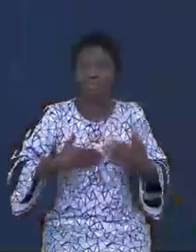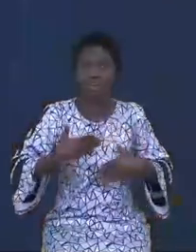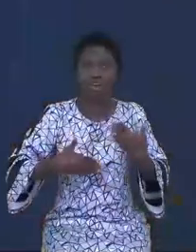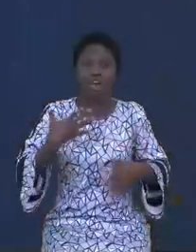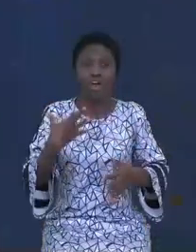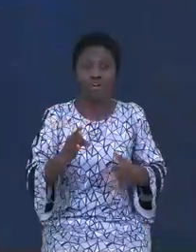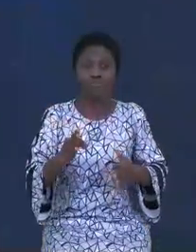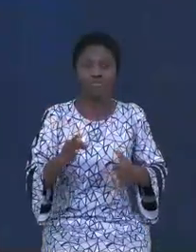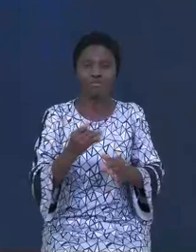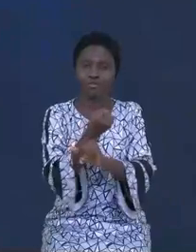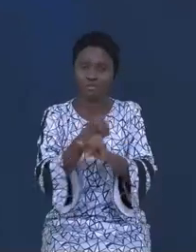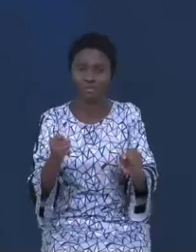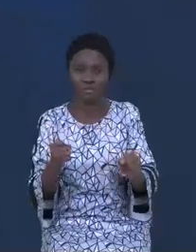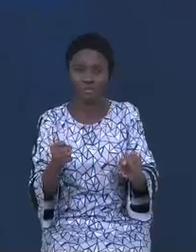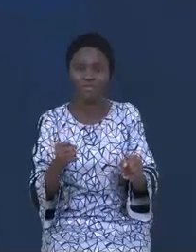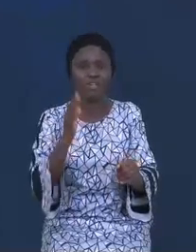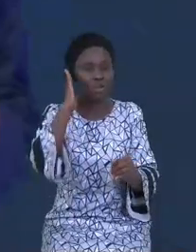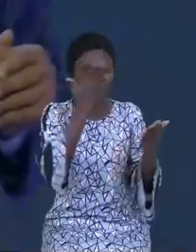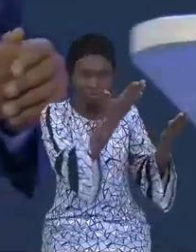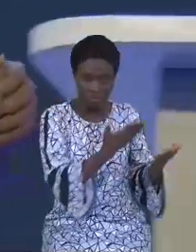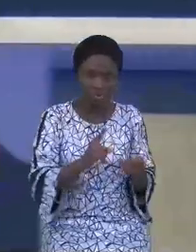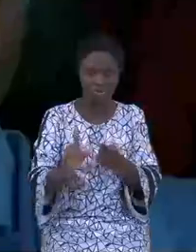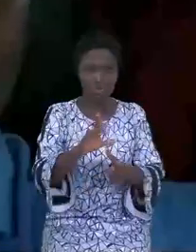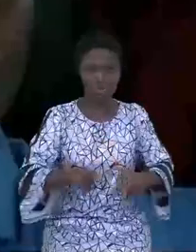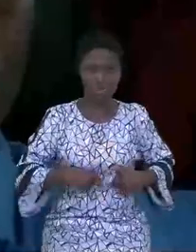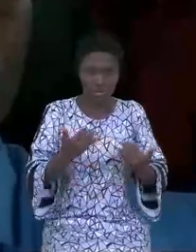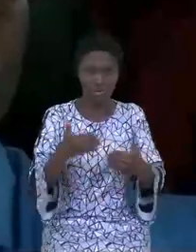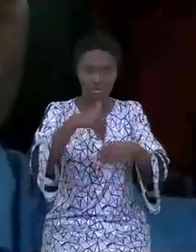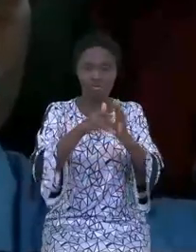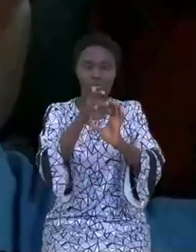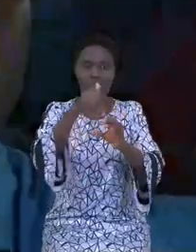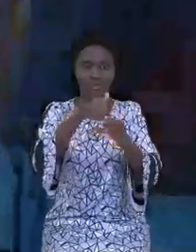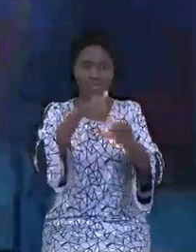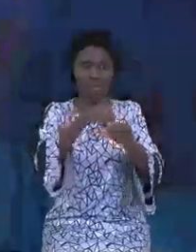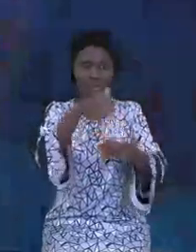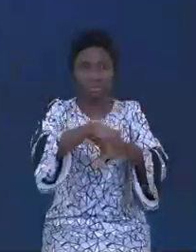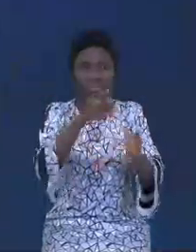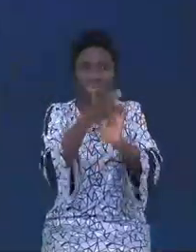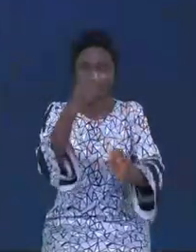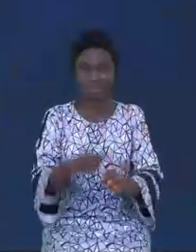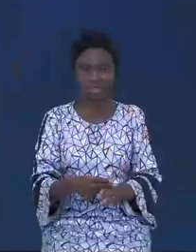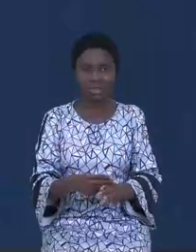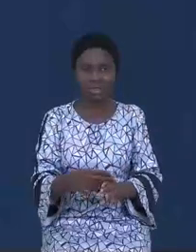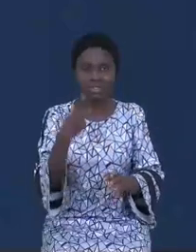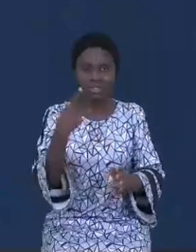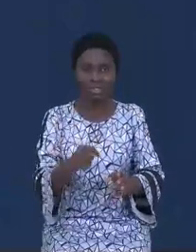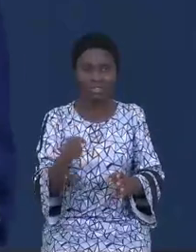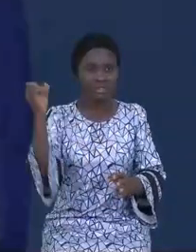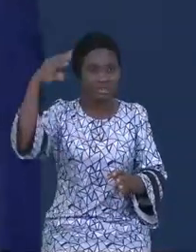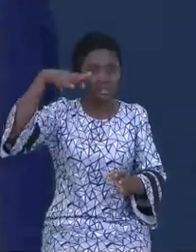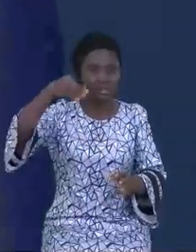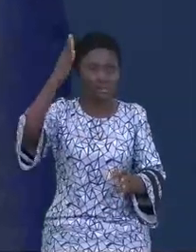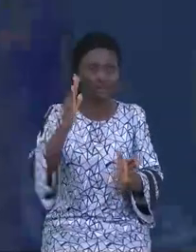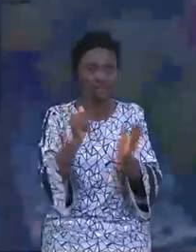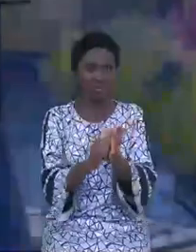vient avec le salut. Elle va mener cela dans ta vie au nom de Jésus. Et dit, car la grâce de Dieu, source de salut,